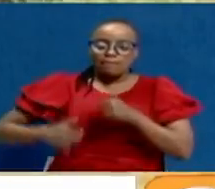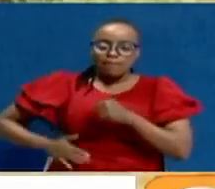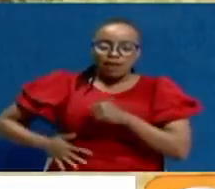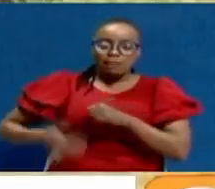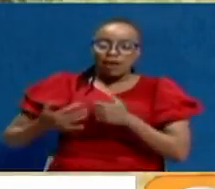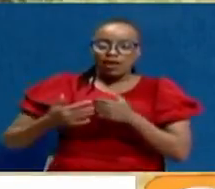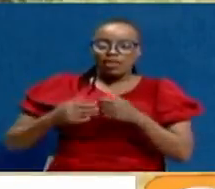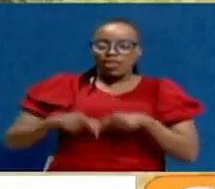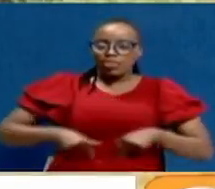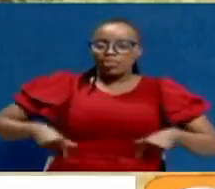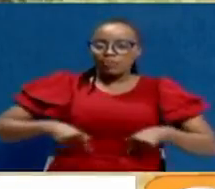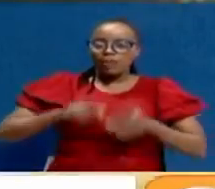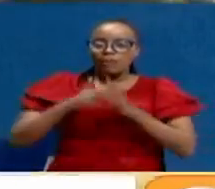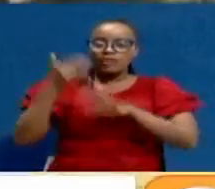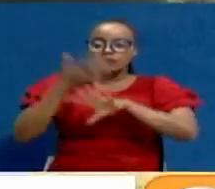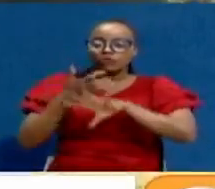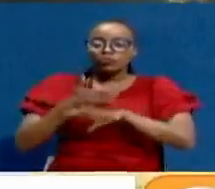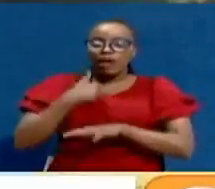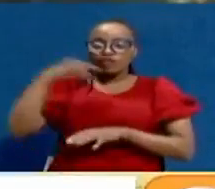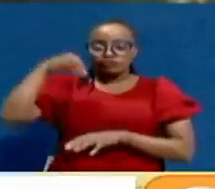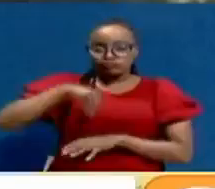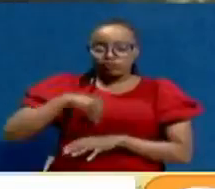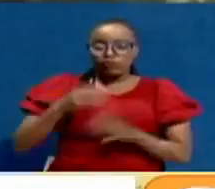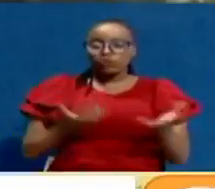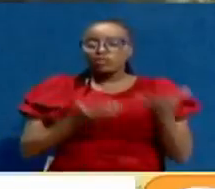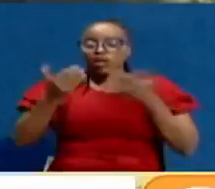Sasa niko na chuma ndani yangu. Alipelekwa